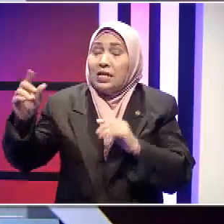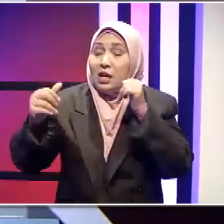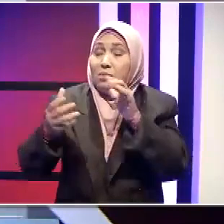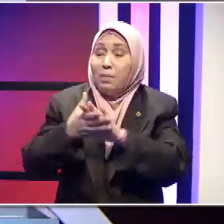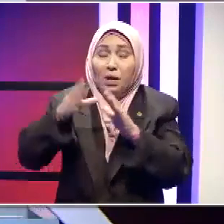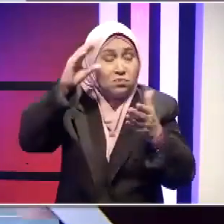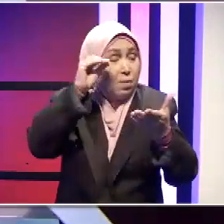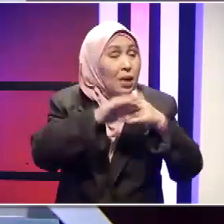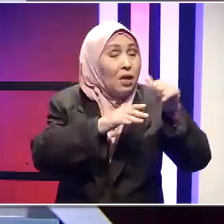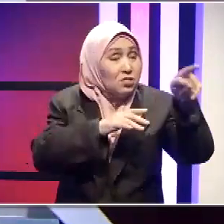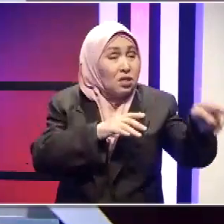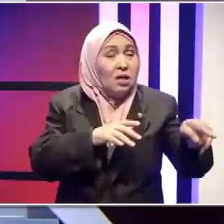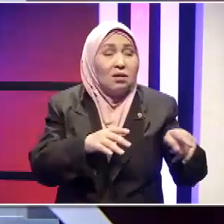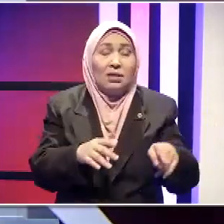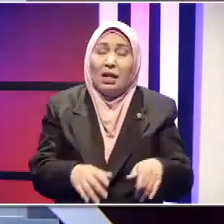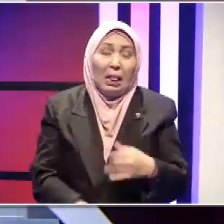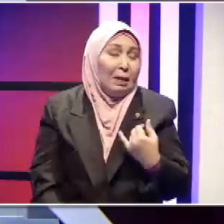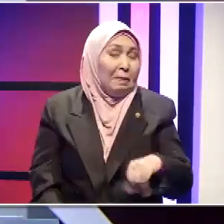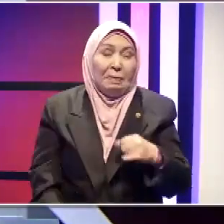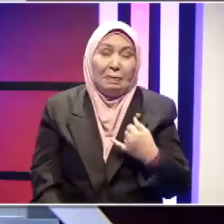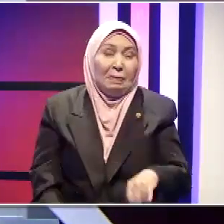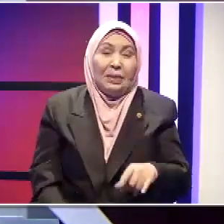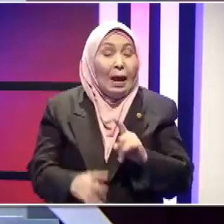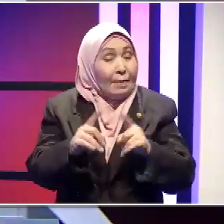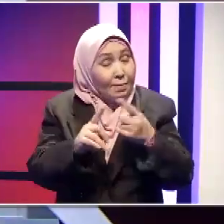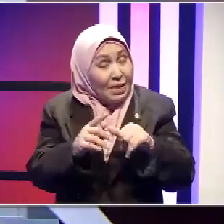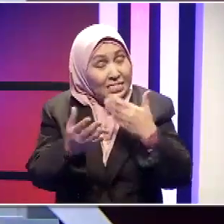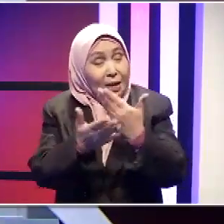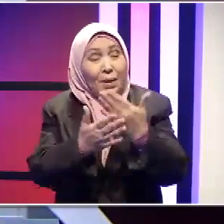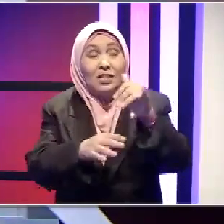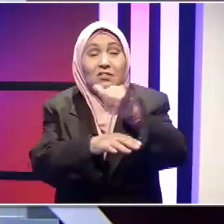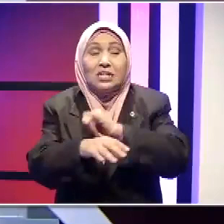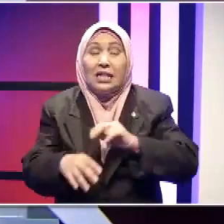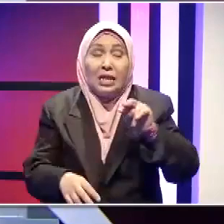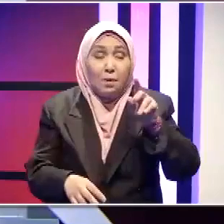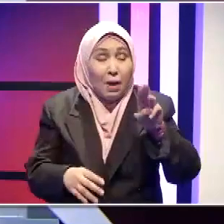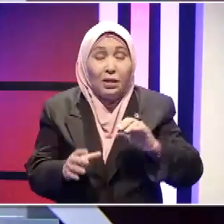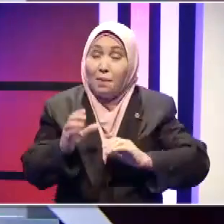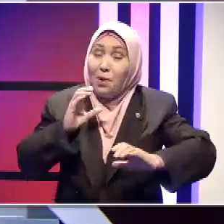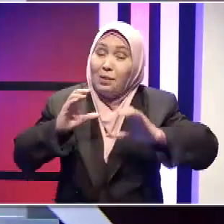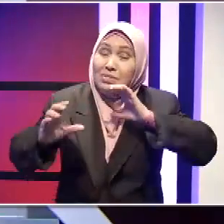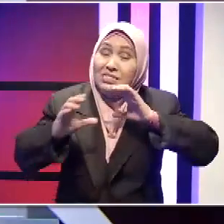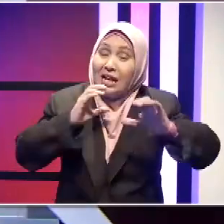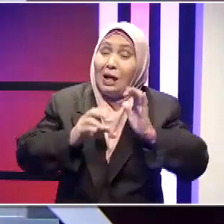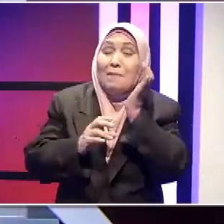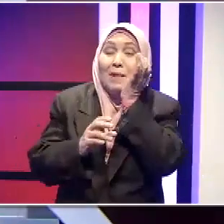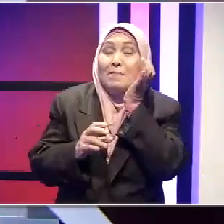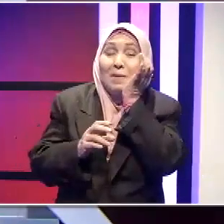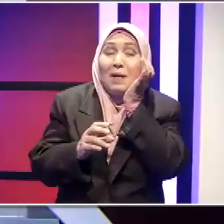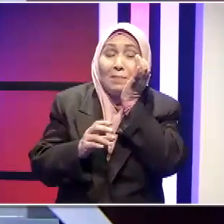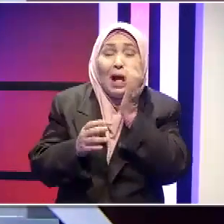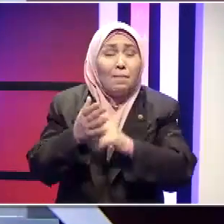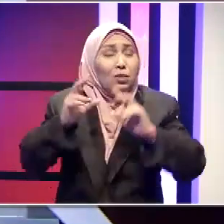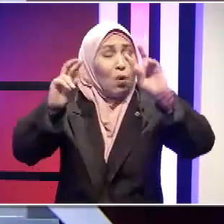siswa minum memang tak tetapi beda sampai ke surga salah satu berpura alun2